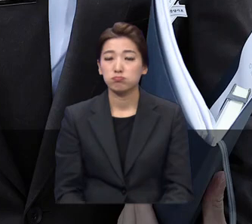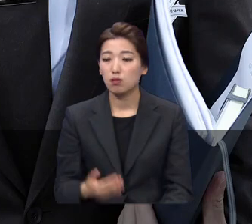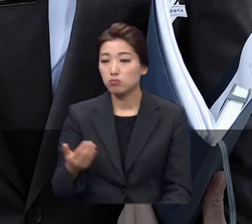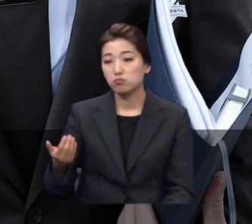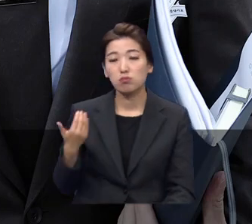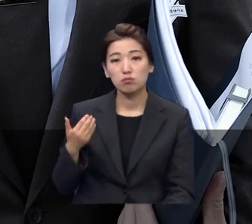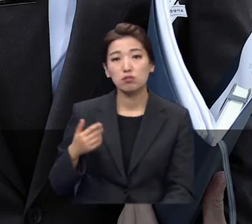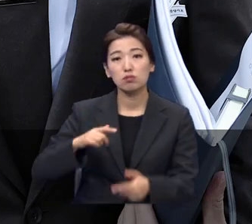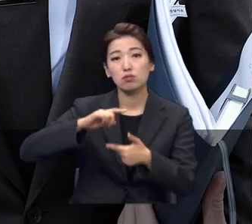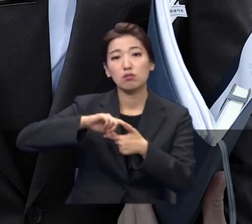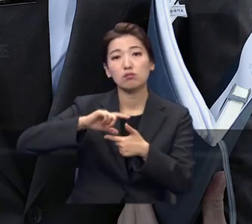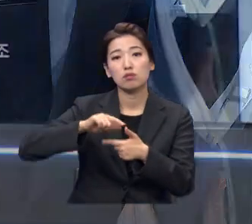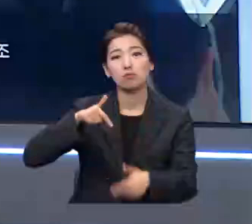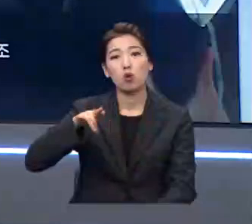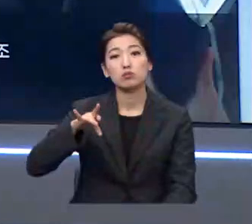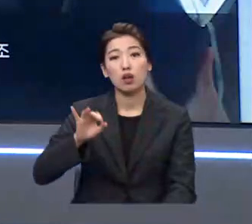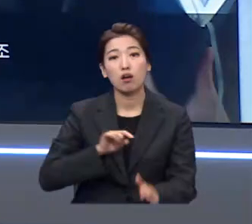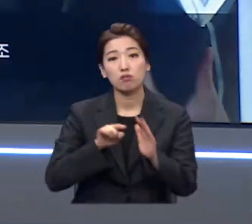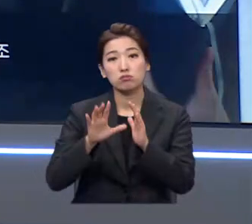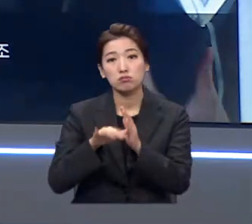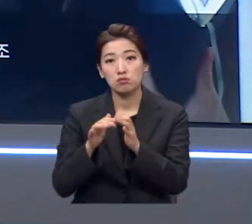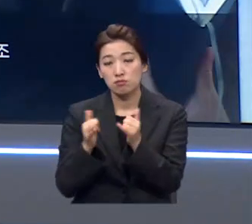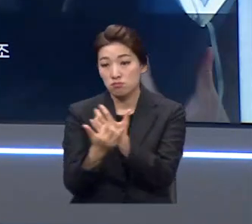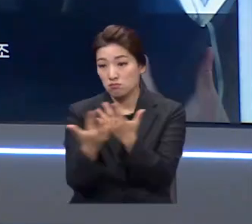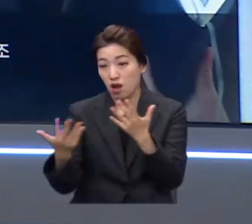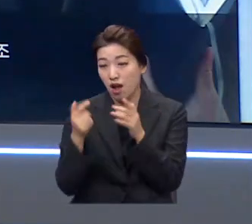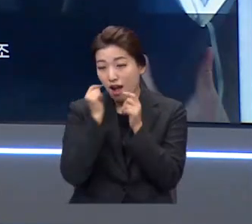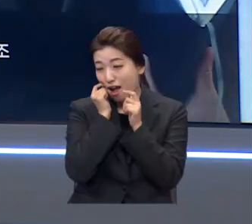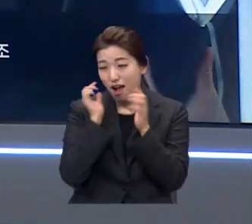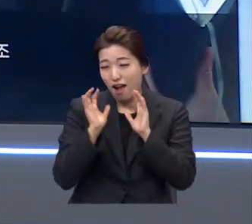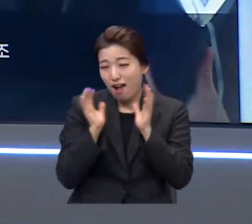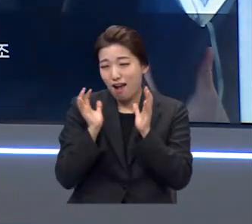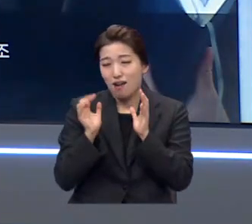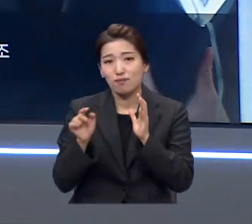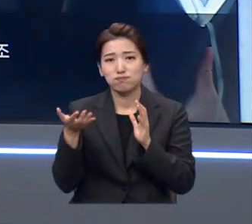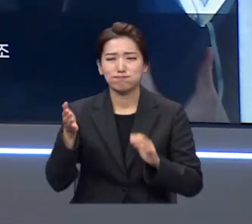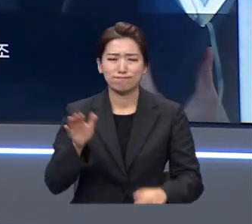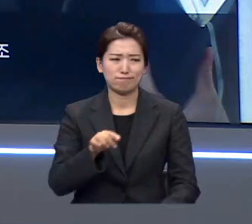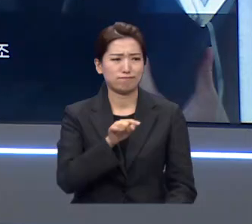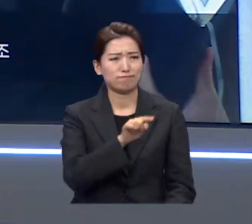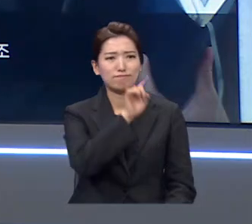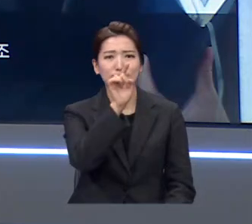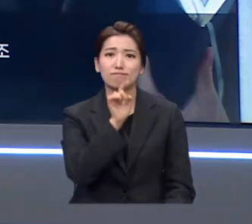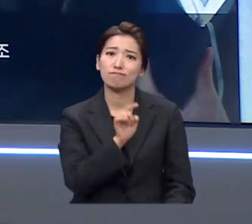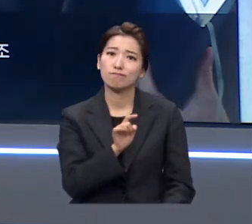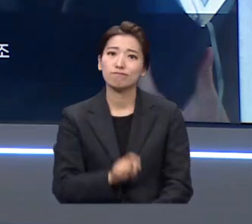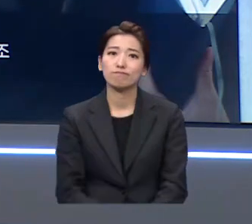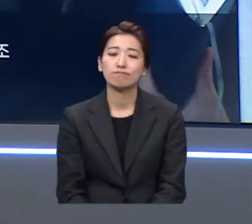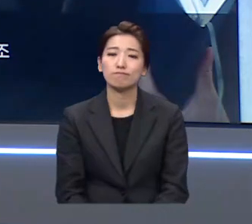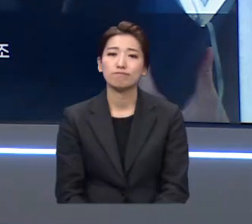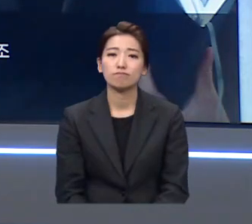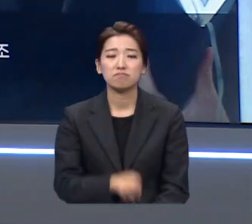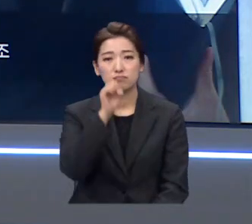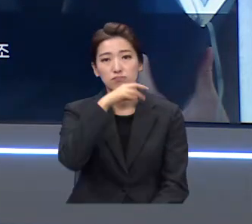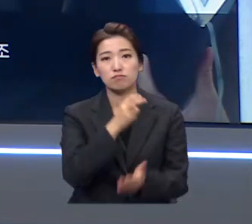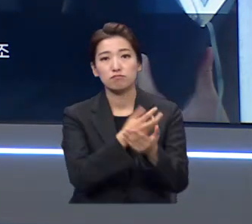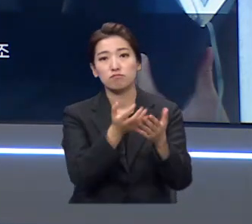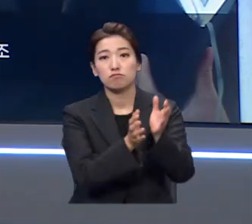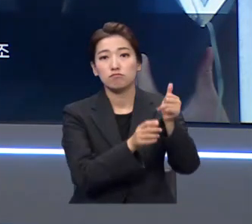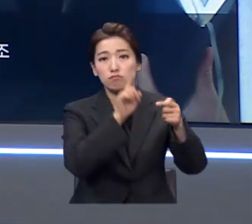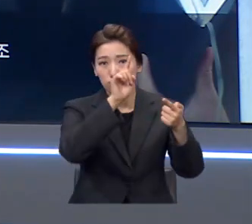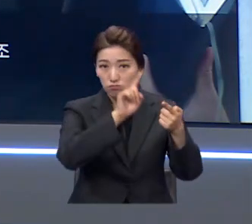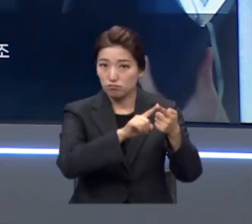좀 거의 사인회를 방불케하는 그런 상황에서 반대한다는 표현이 장관으로서 남아 달라라는